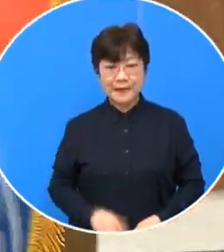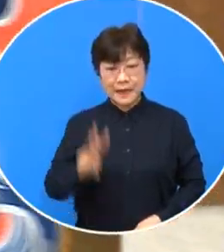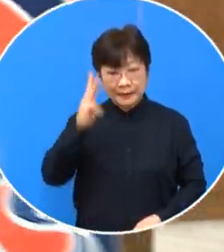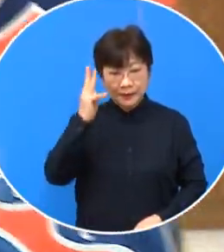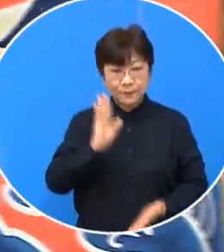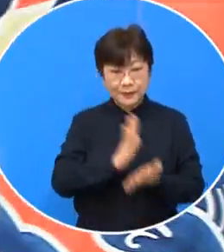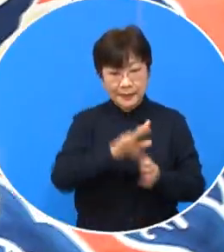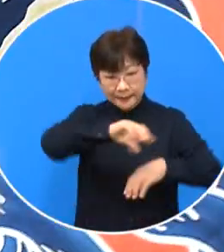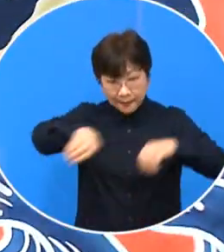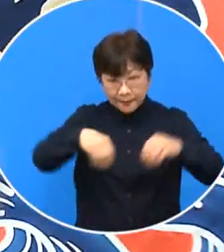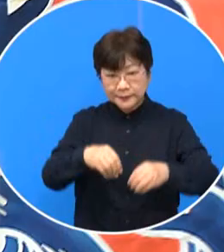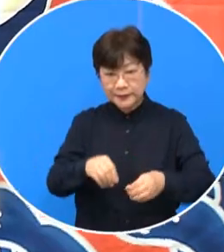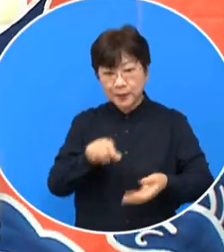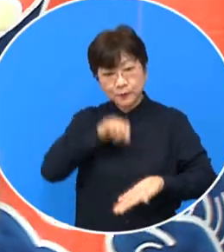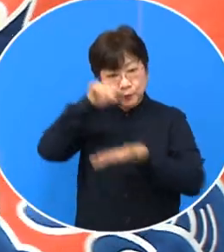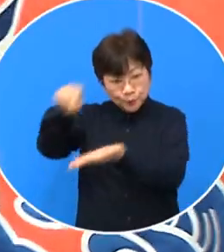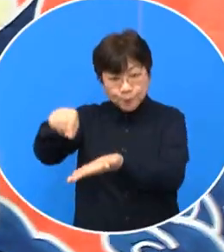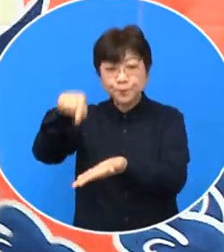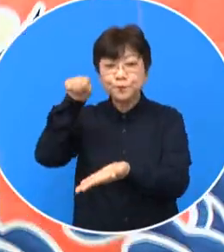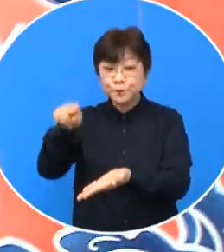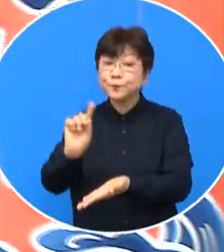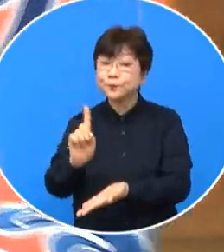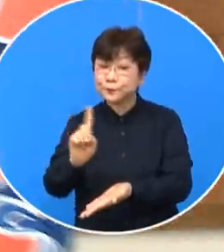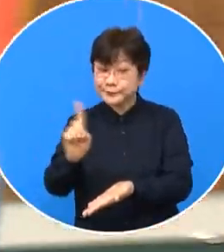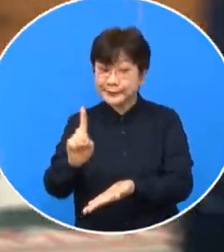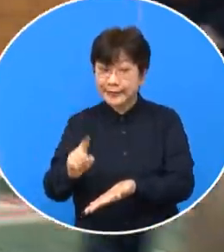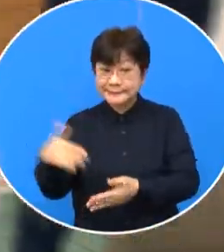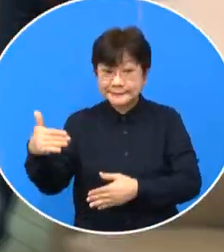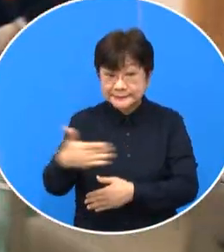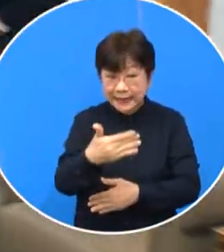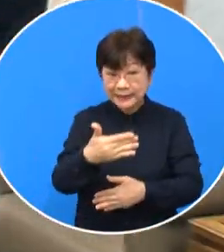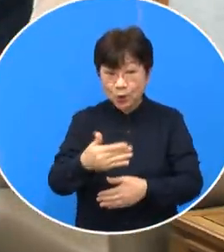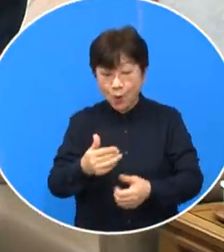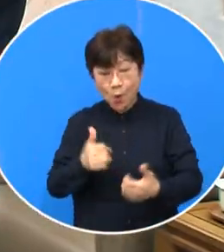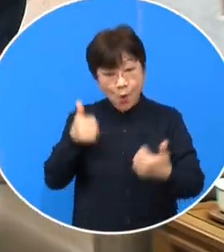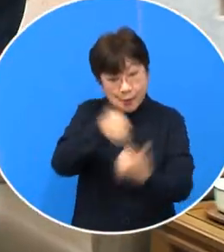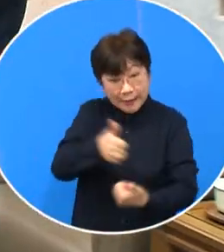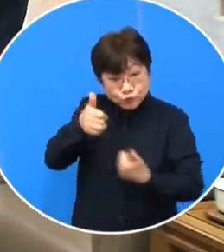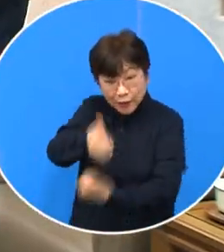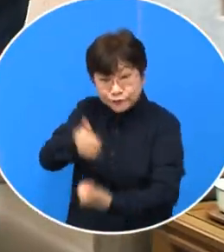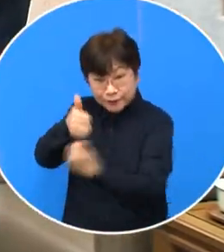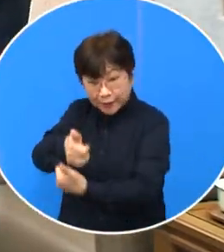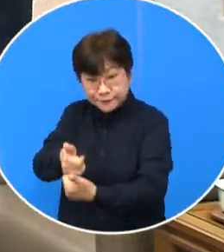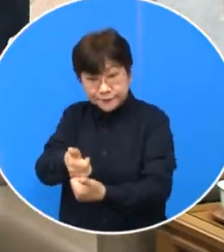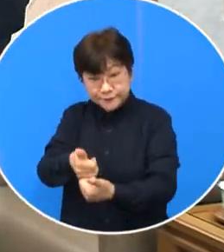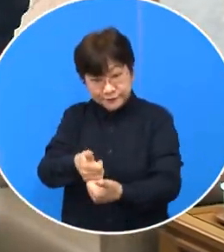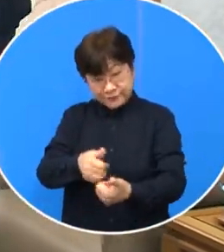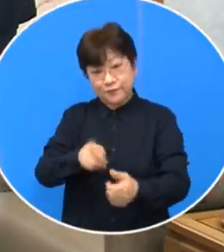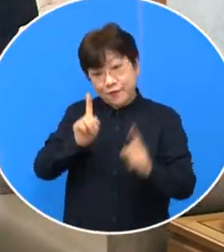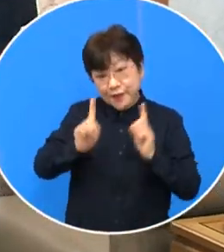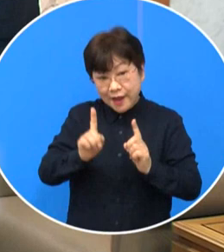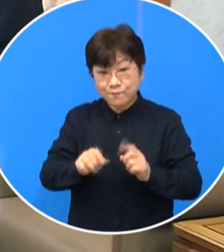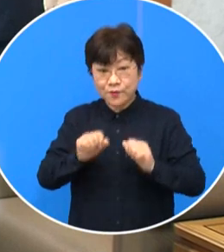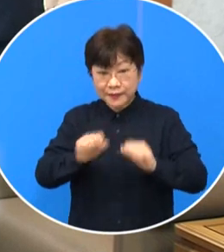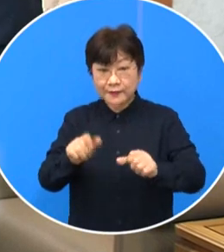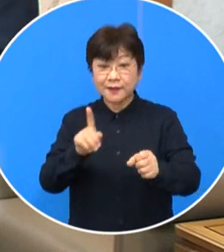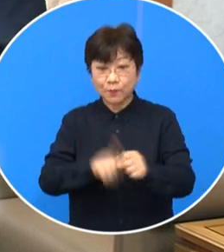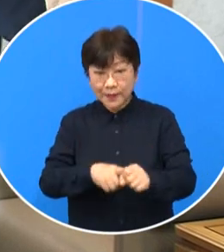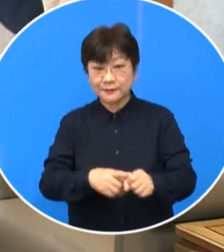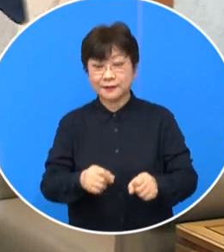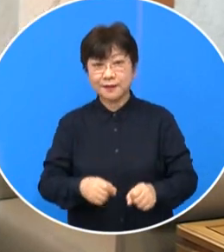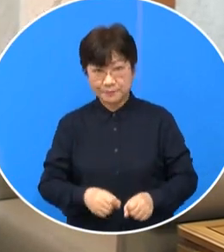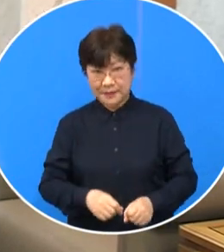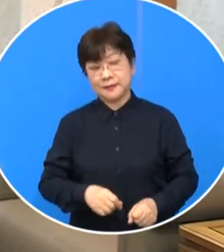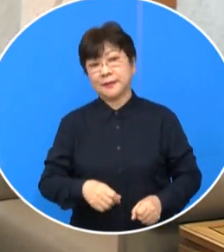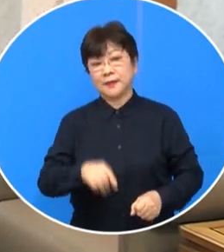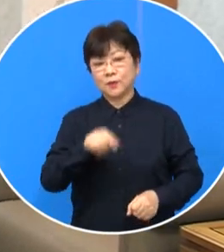勝ちゲームが大量となることを祝いまして本県の伝統的工芸品である大量型でチーム